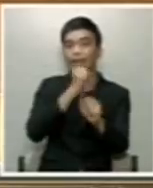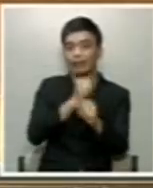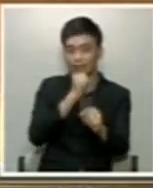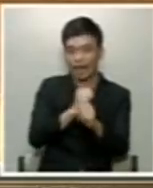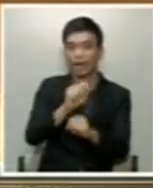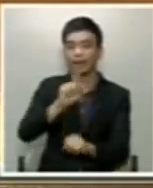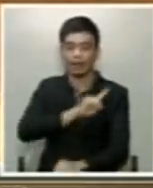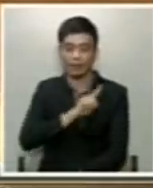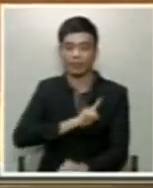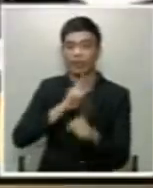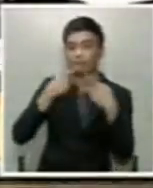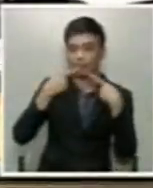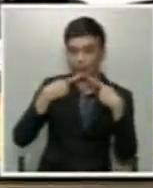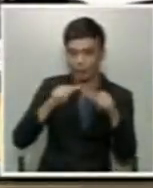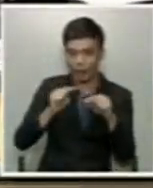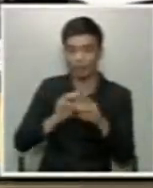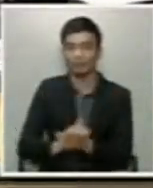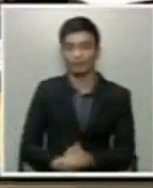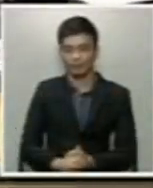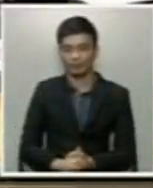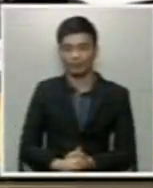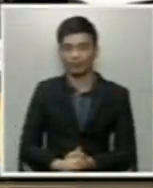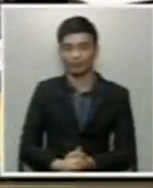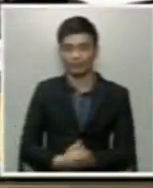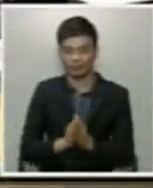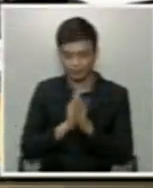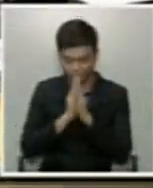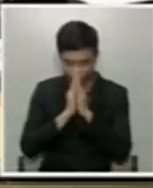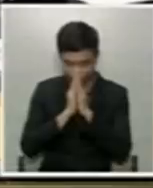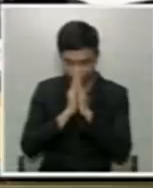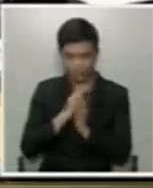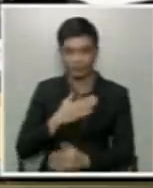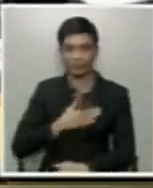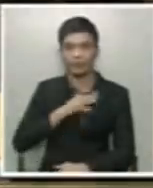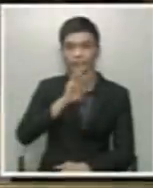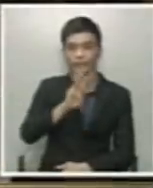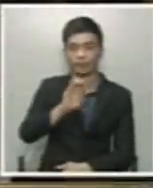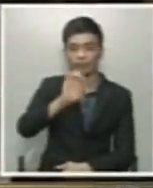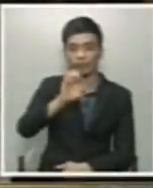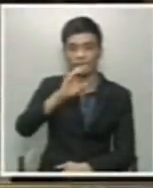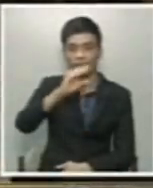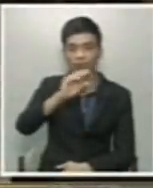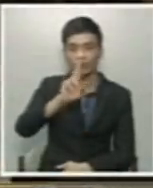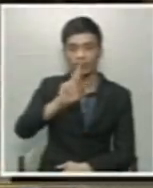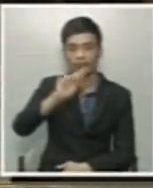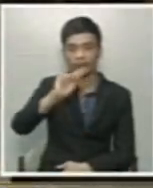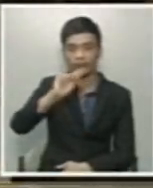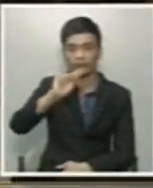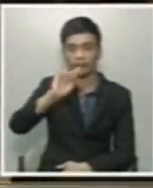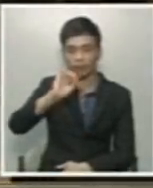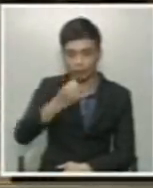ขอเชิญท่านวิโรจน์ครับ ท่านประธานที่เคารพครับผมวิโรจน์ลักษณอดิศรนะครับสมาชิกสภาผู้แทนราษฎ